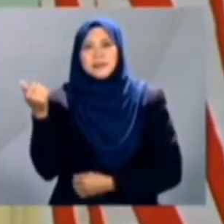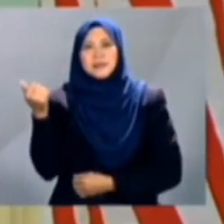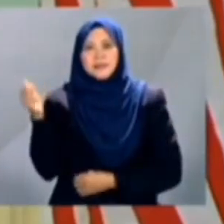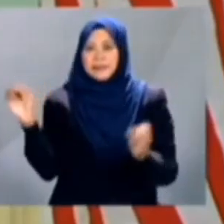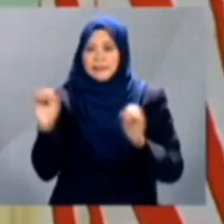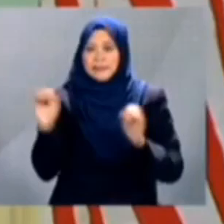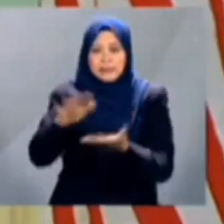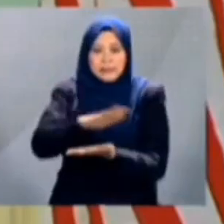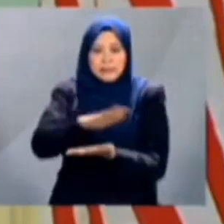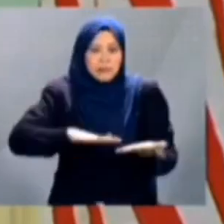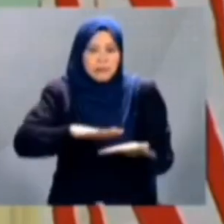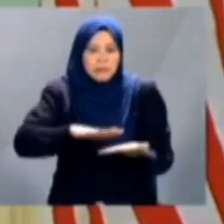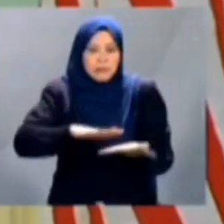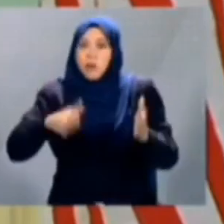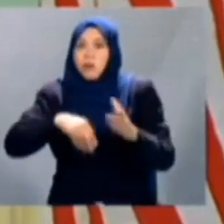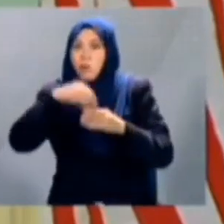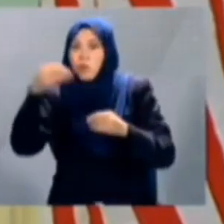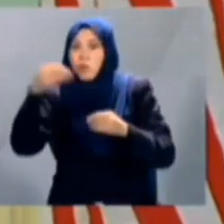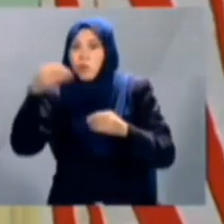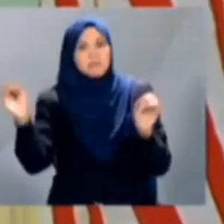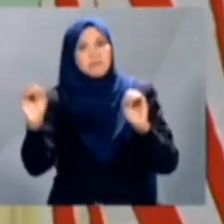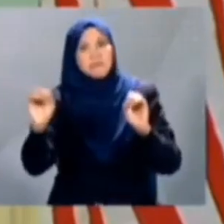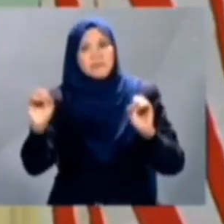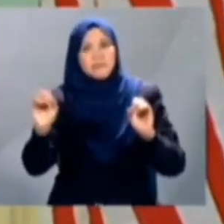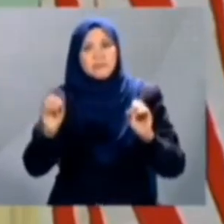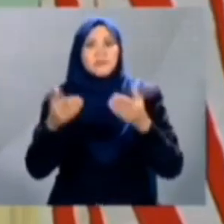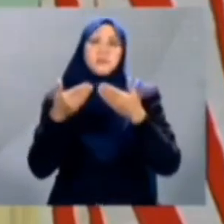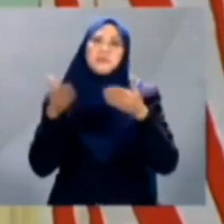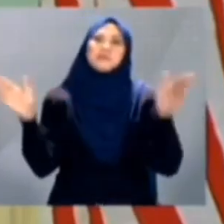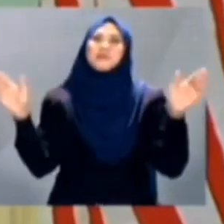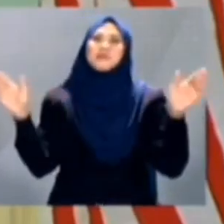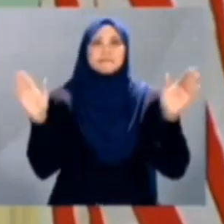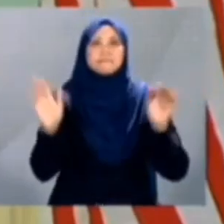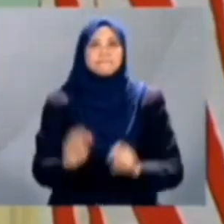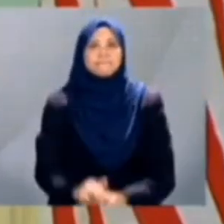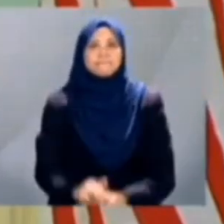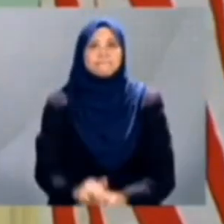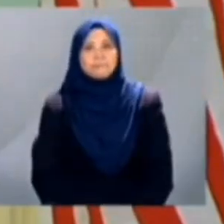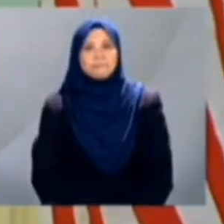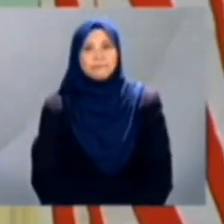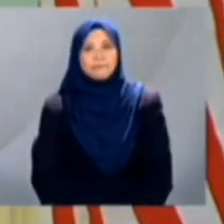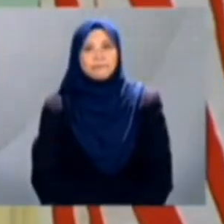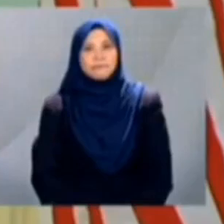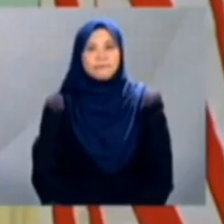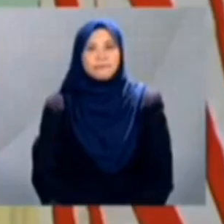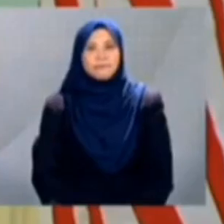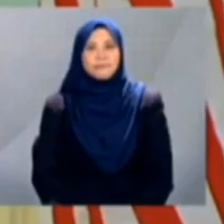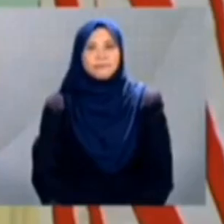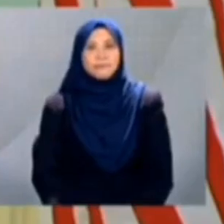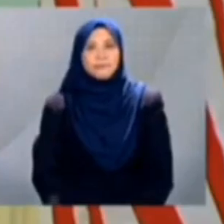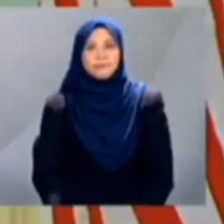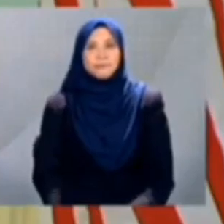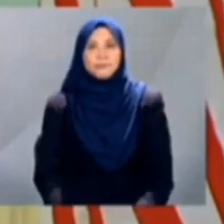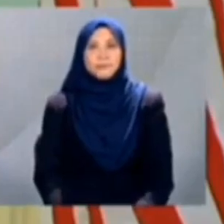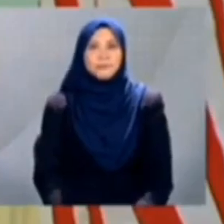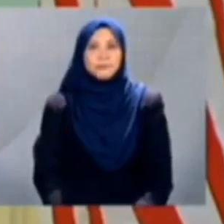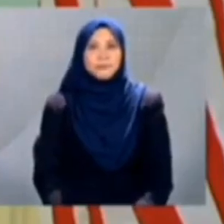ada ke campurkan dengan walaupun ya kita buka Hai Rolex